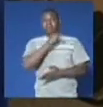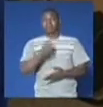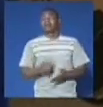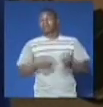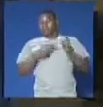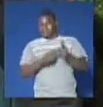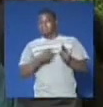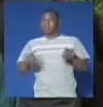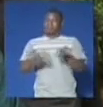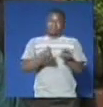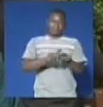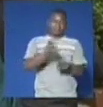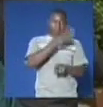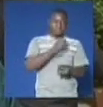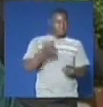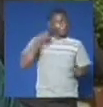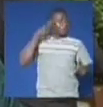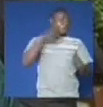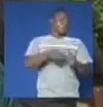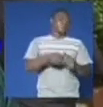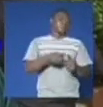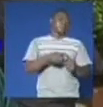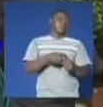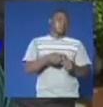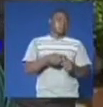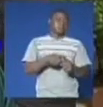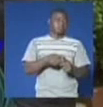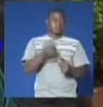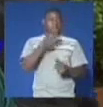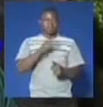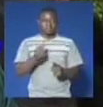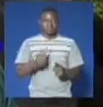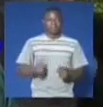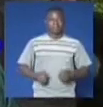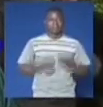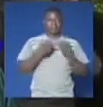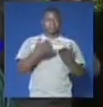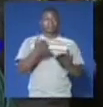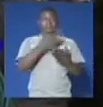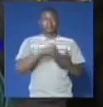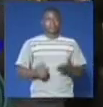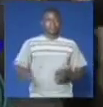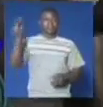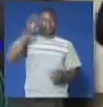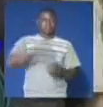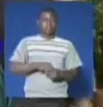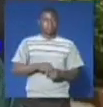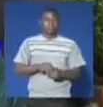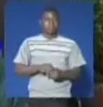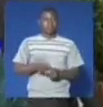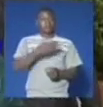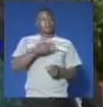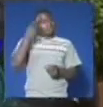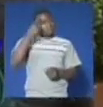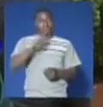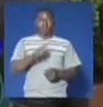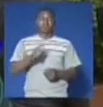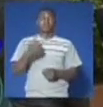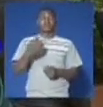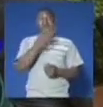en termes d'objectifs, d'outiller donc les participants pour une